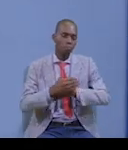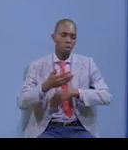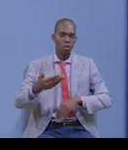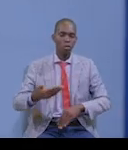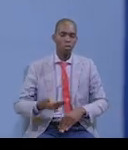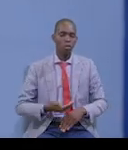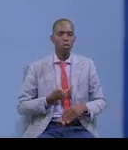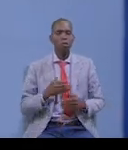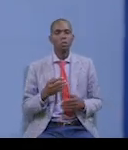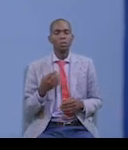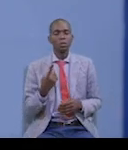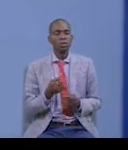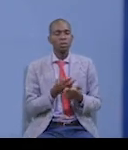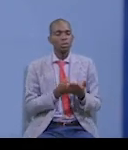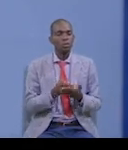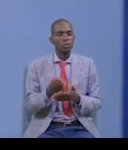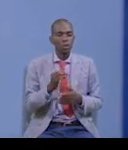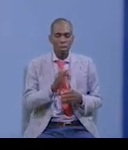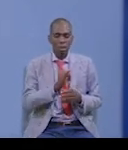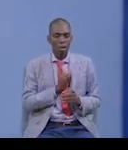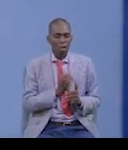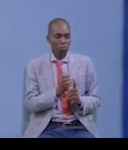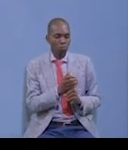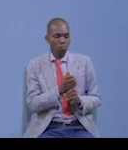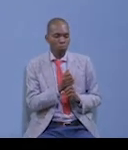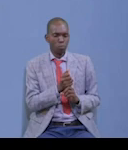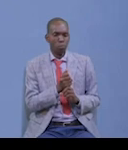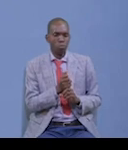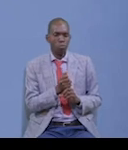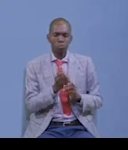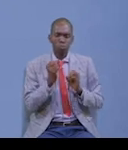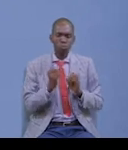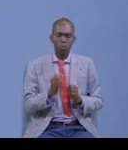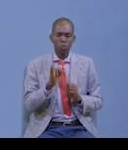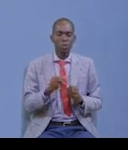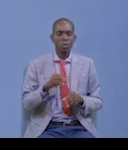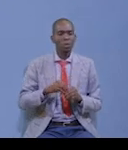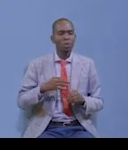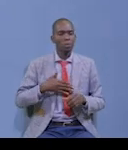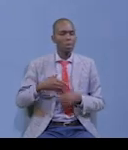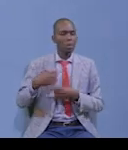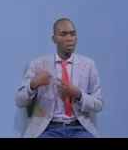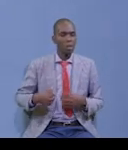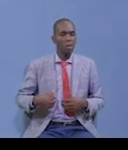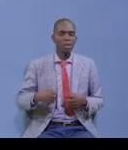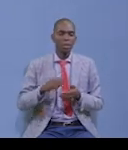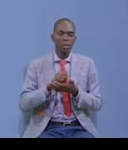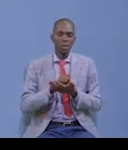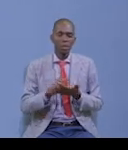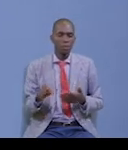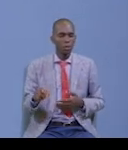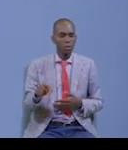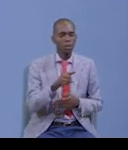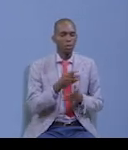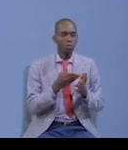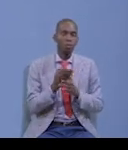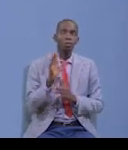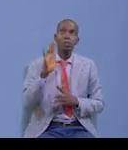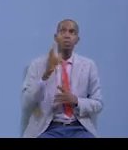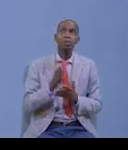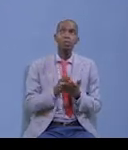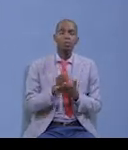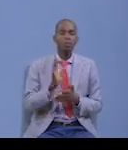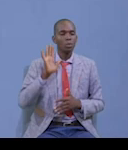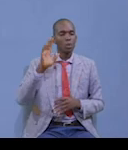కావుగలించుకున్న సత్యం. The truth I hold in my heart. నా చేతుల్లో చేపట్టుకున్న సత్యం. Sanctify them through thy truth. Thy